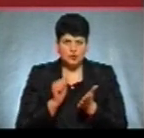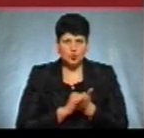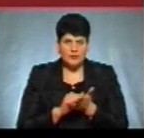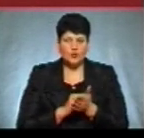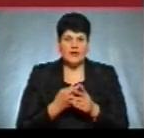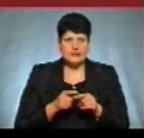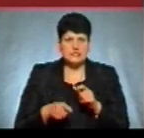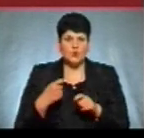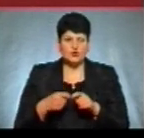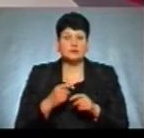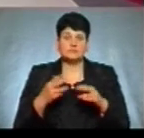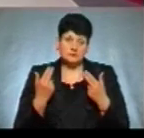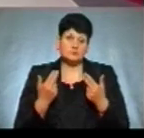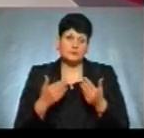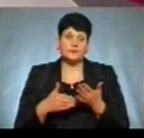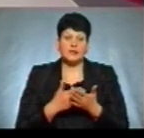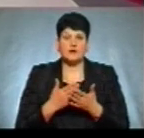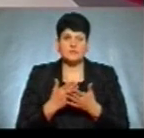і документувати їх, і